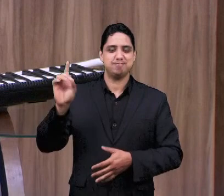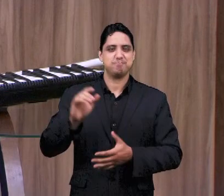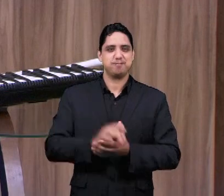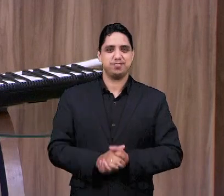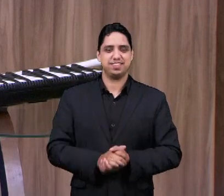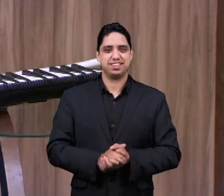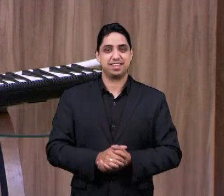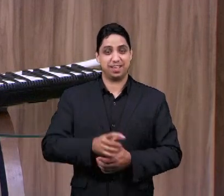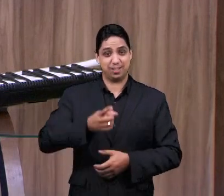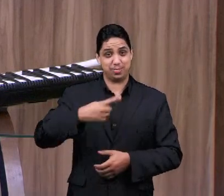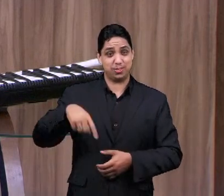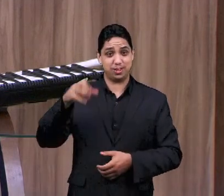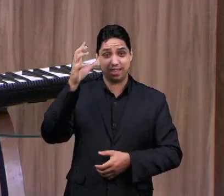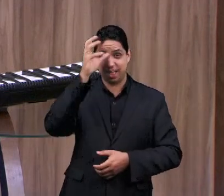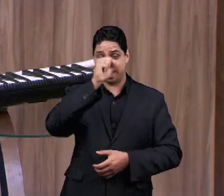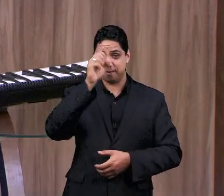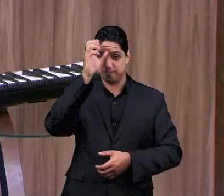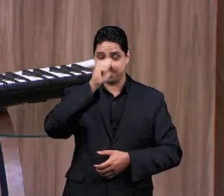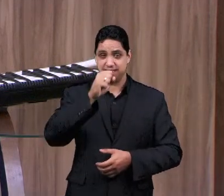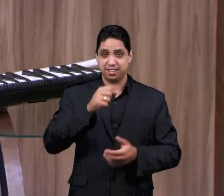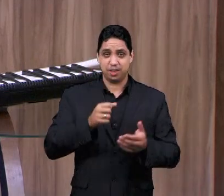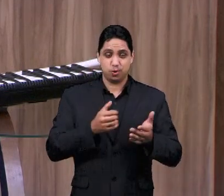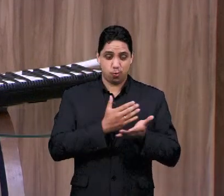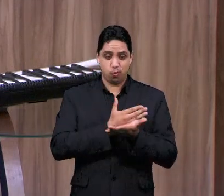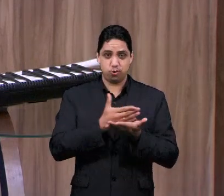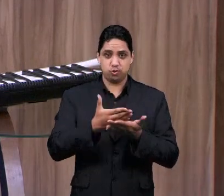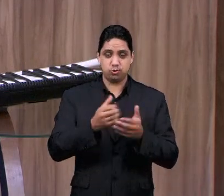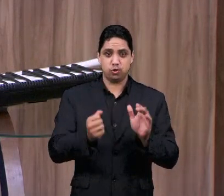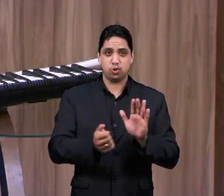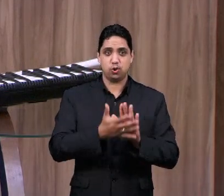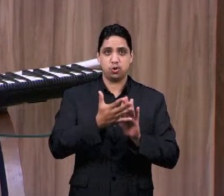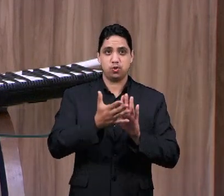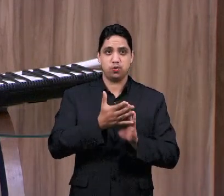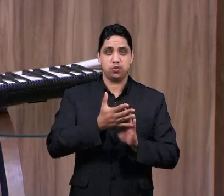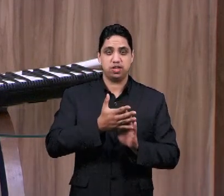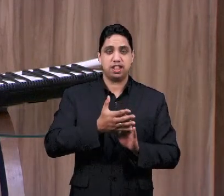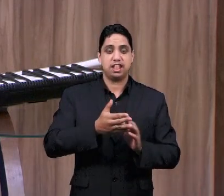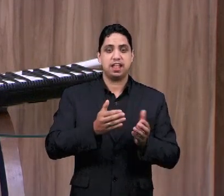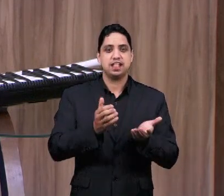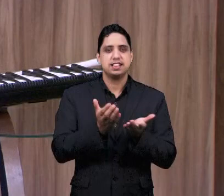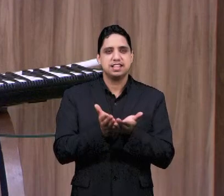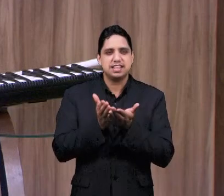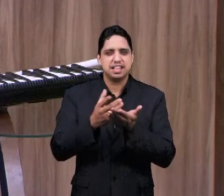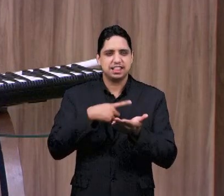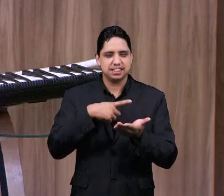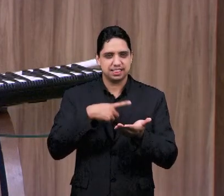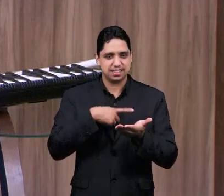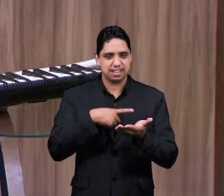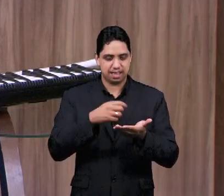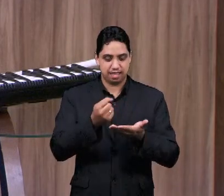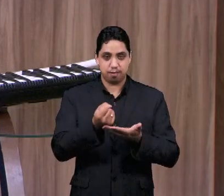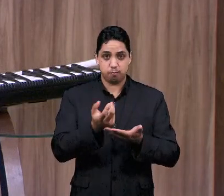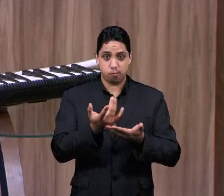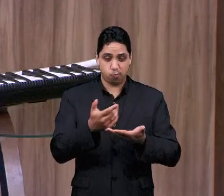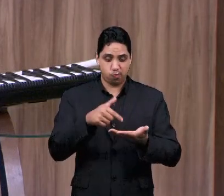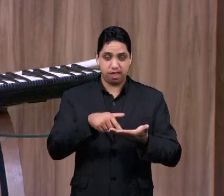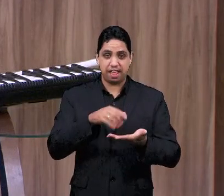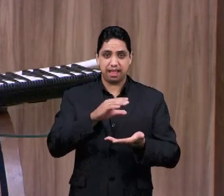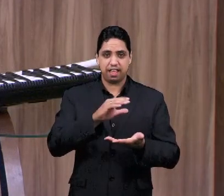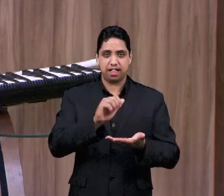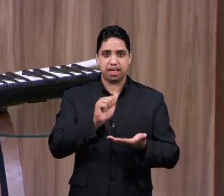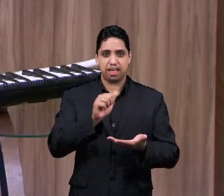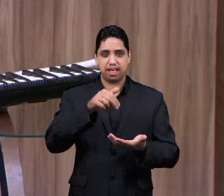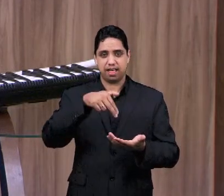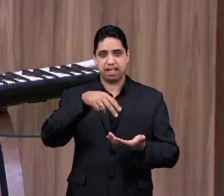Gloire à Dieu. Nous sommes en train d'apprendre l'introduction simplifiée de la louange Je ne lampe. Aujourd'hui, ça va se